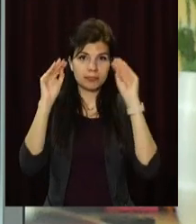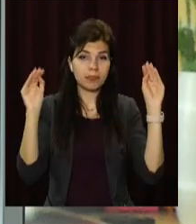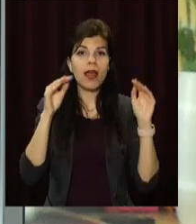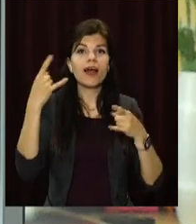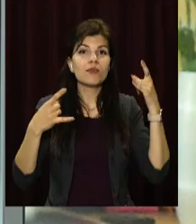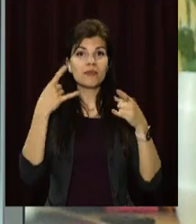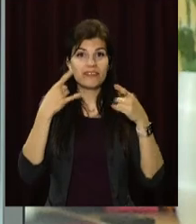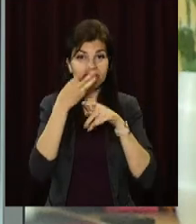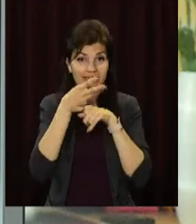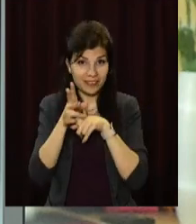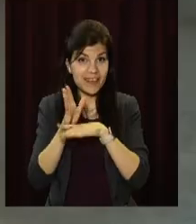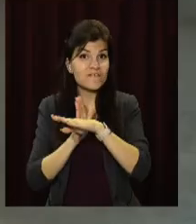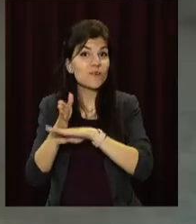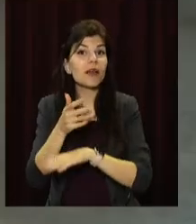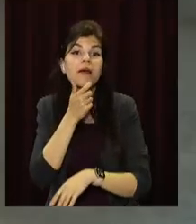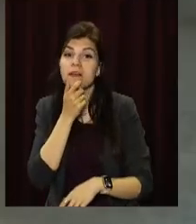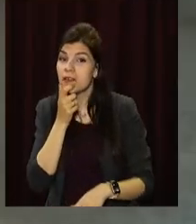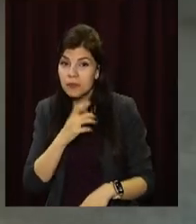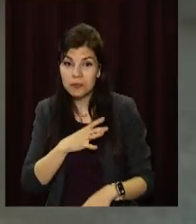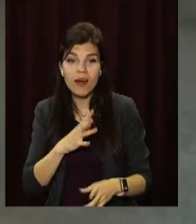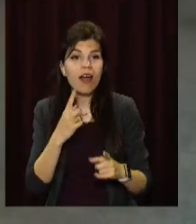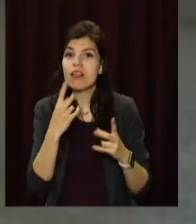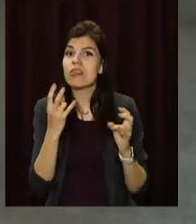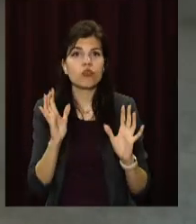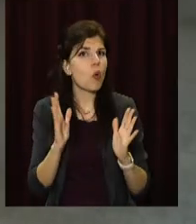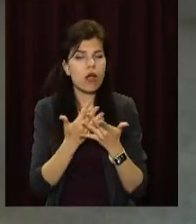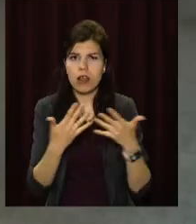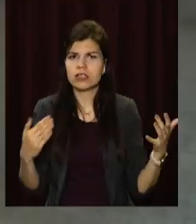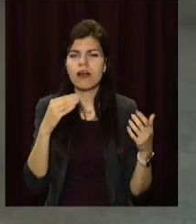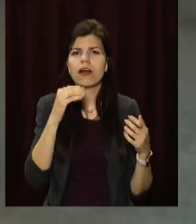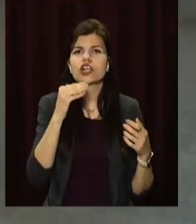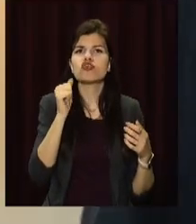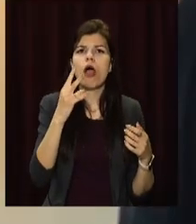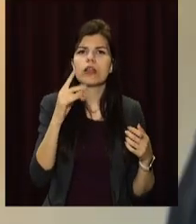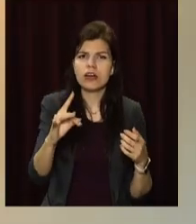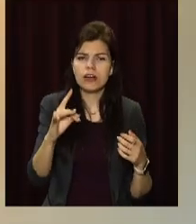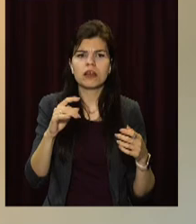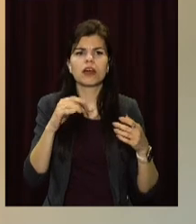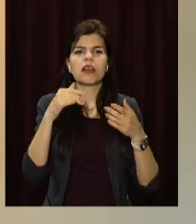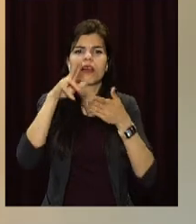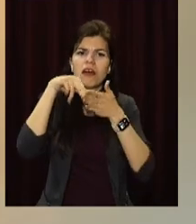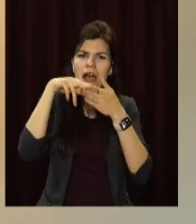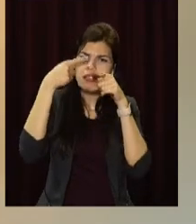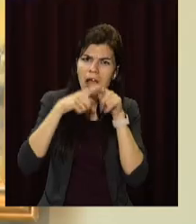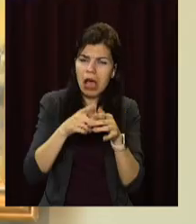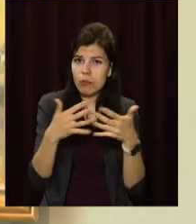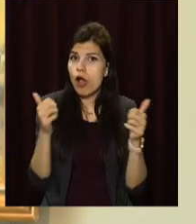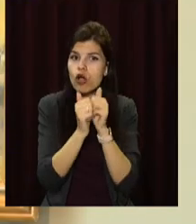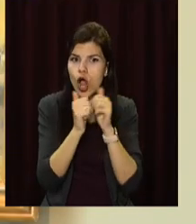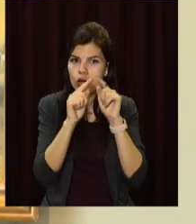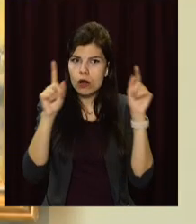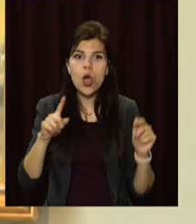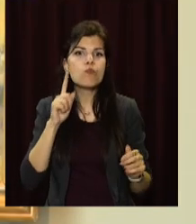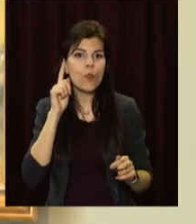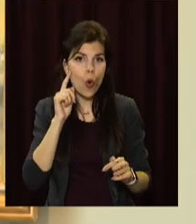група «Відкритого». Не тільки різні жанри, а й фактури, кольори та стилі поєднує експозиція. Кожне полотно писали